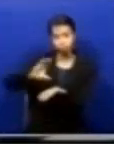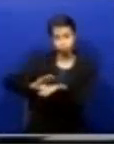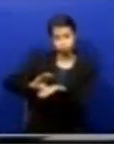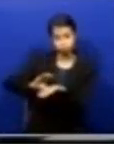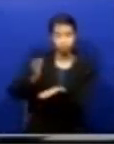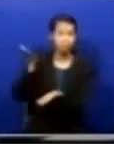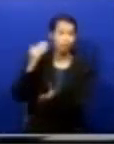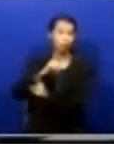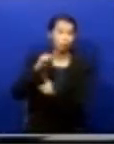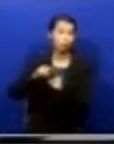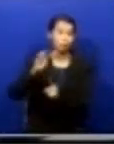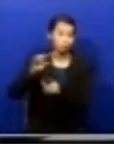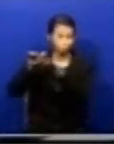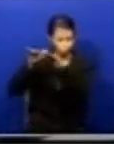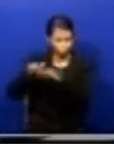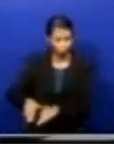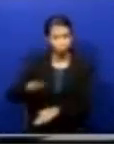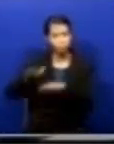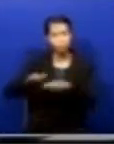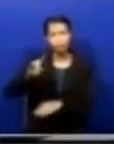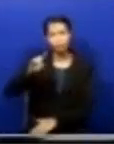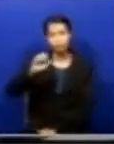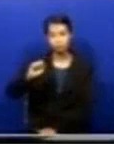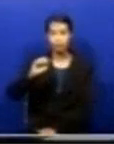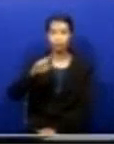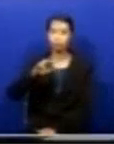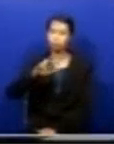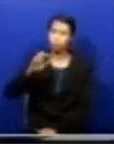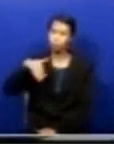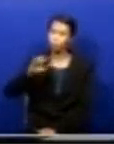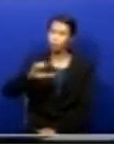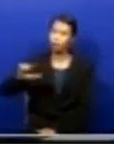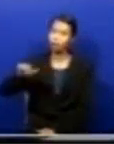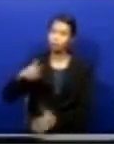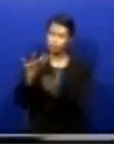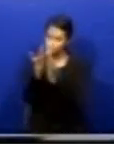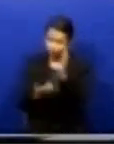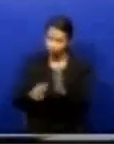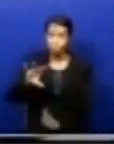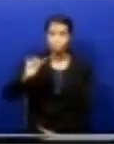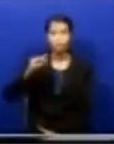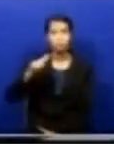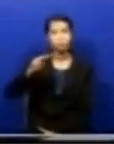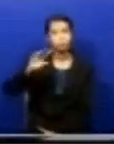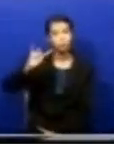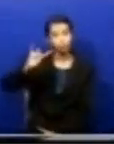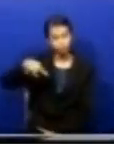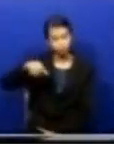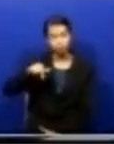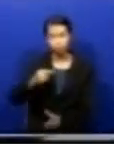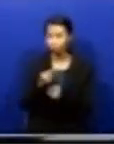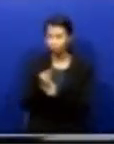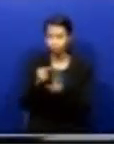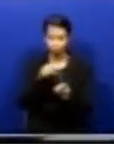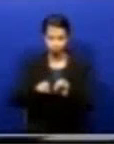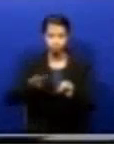มาณ 1,300 กว่าล้านบาทนะครับเหลือ 88,000 บาทเศษตามที่อยู่ในมาตรา4